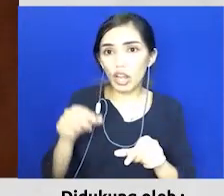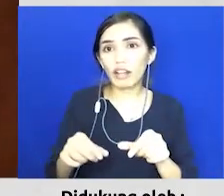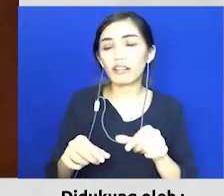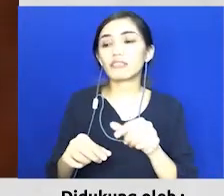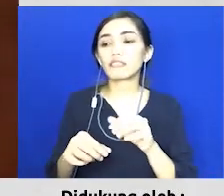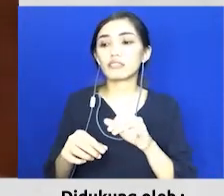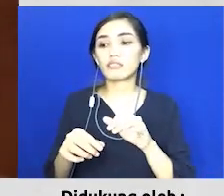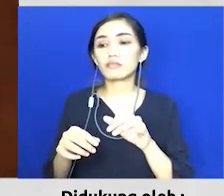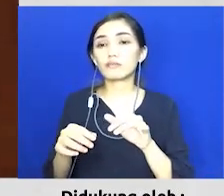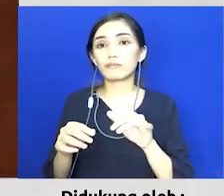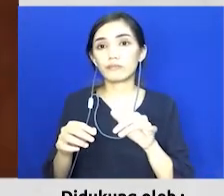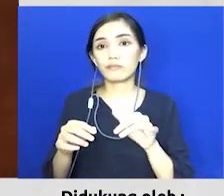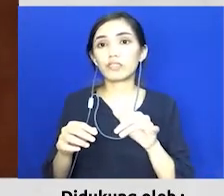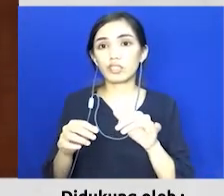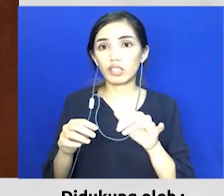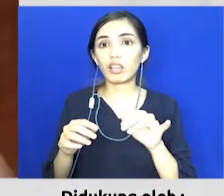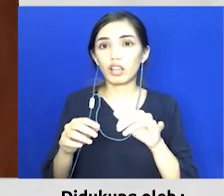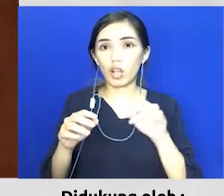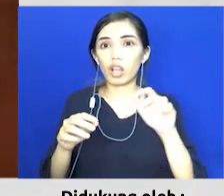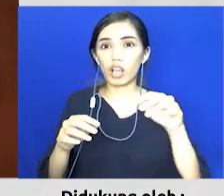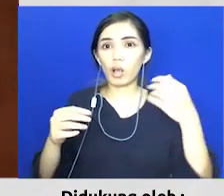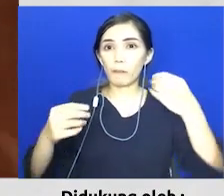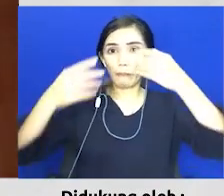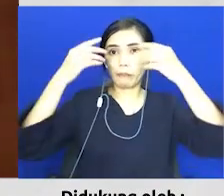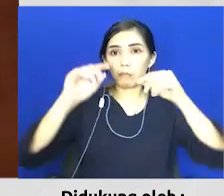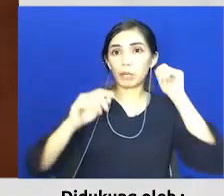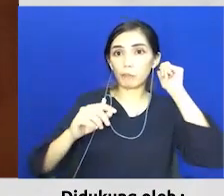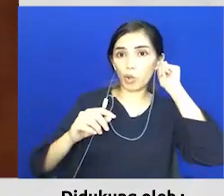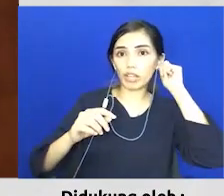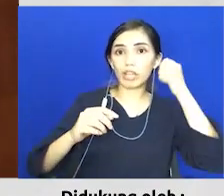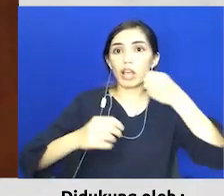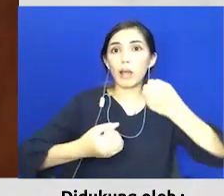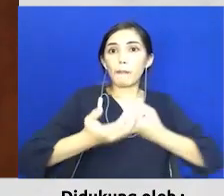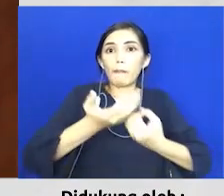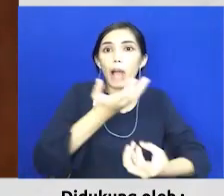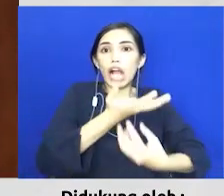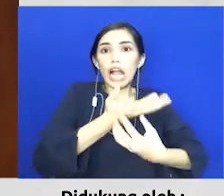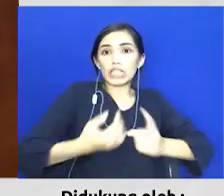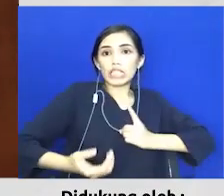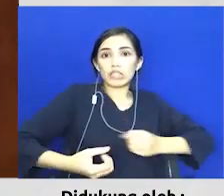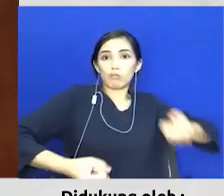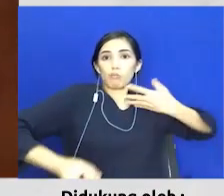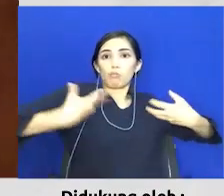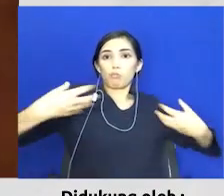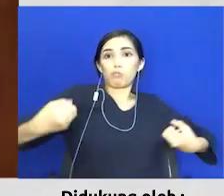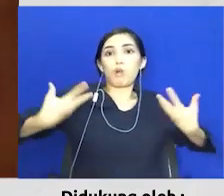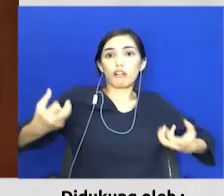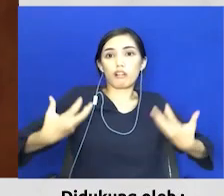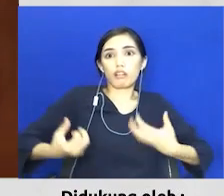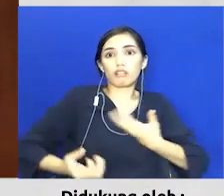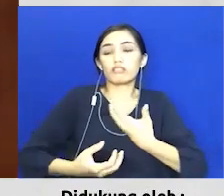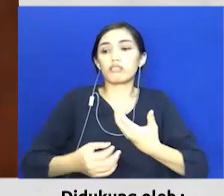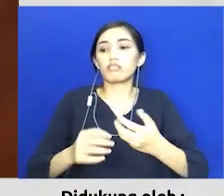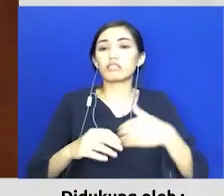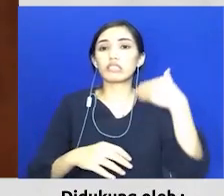ya, kita siapkan macam-macam. Tapi tidak jadi karena apa? Lensa sinemaskopnya tidak dikasihkan